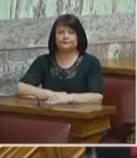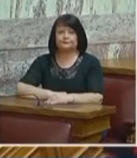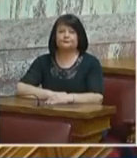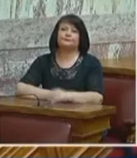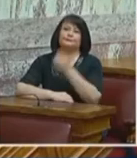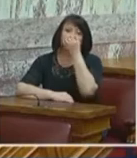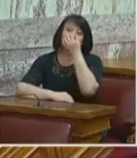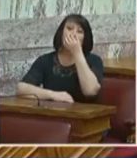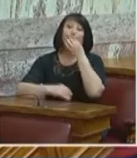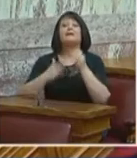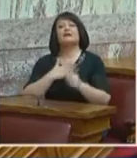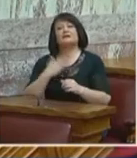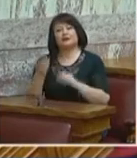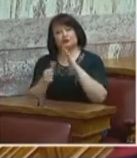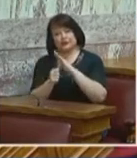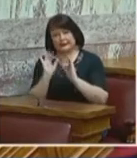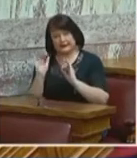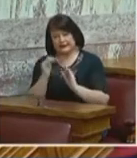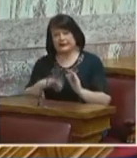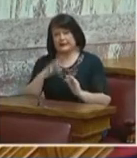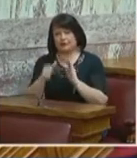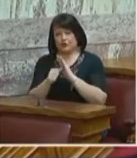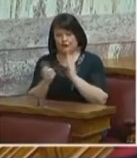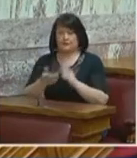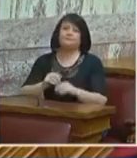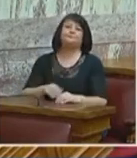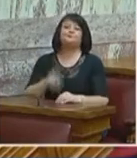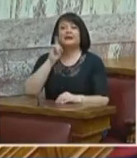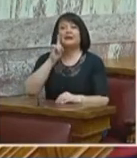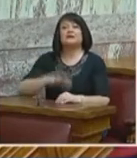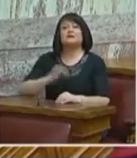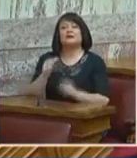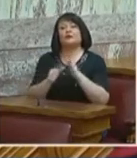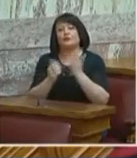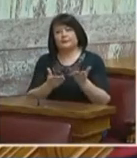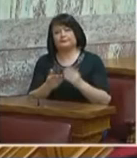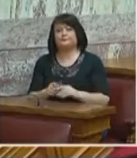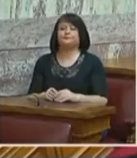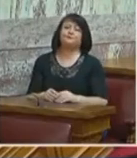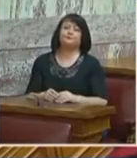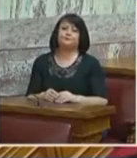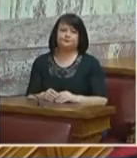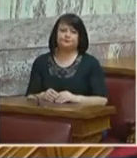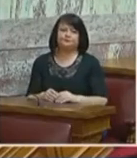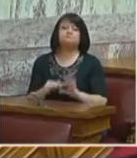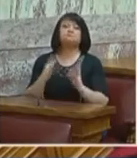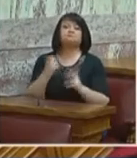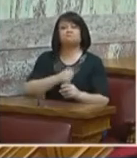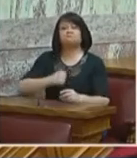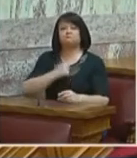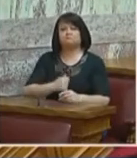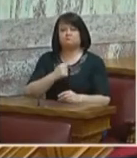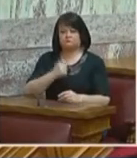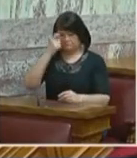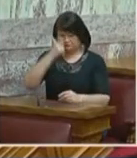Ευχαριστώ, κύριε Πρόεδρε. Κύριε Πρόεδρε, κυρίες και κύριοι βουλευτές, παρά το δυσάρεστο για εμένα